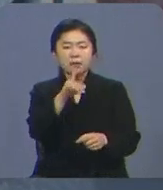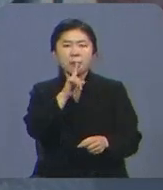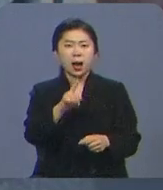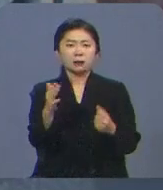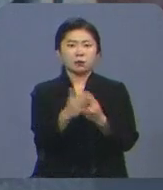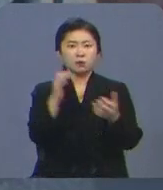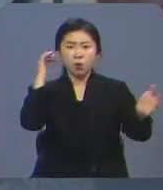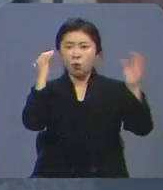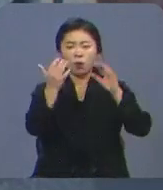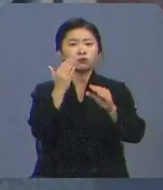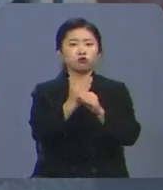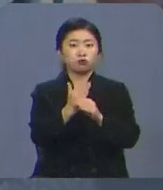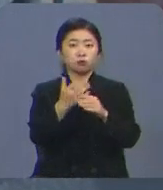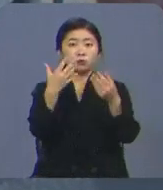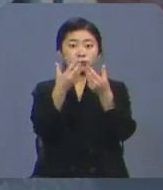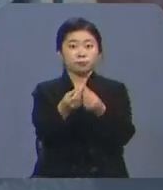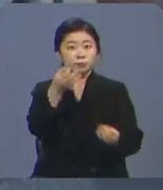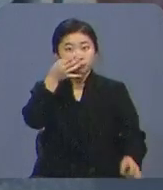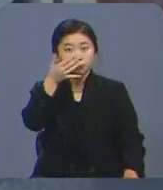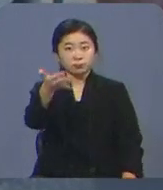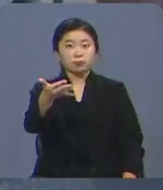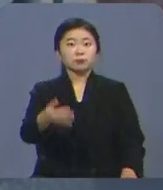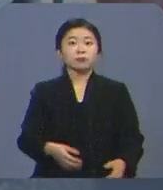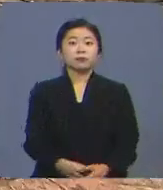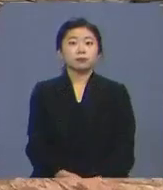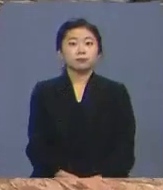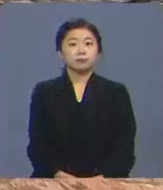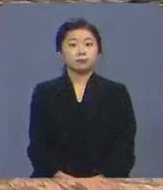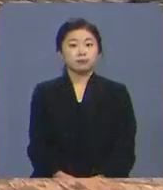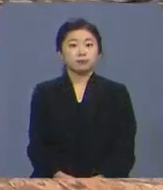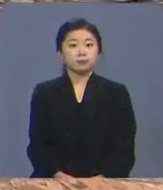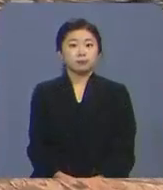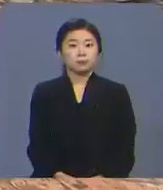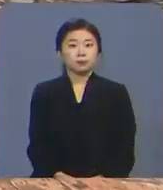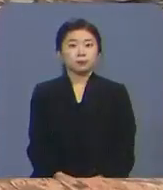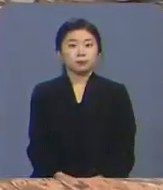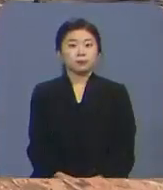겪고 있습니다. 김소영 기자의 보도입니다.